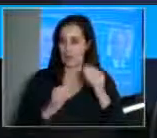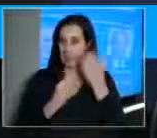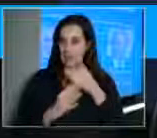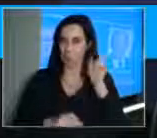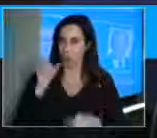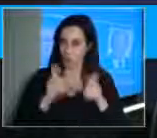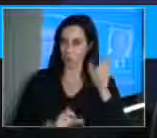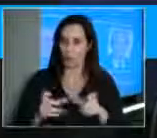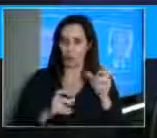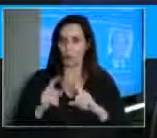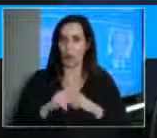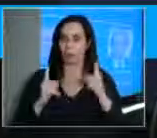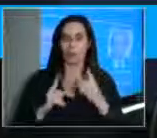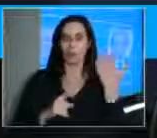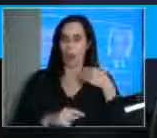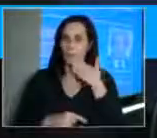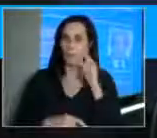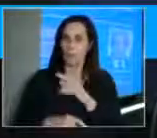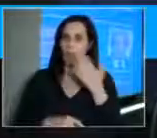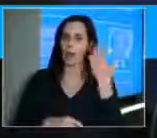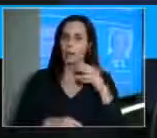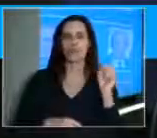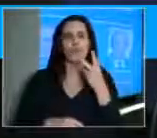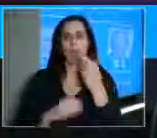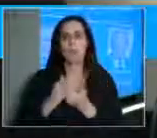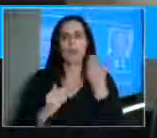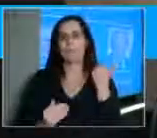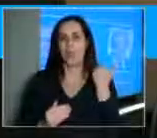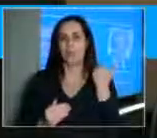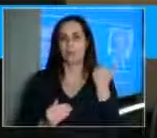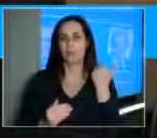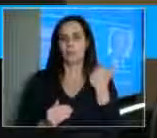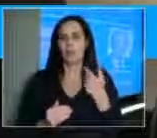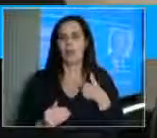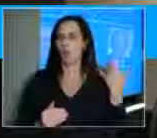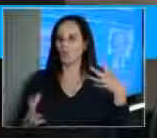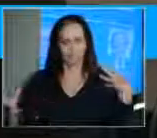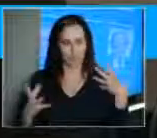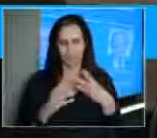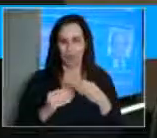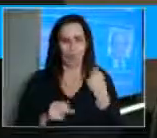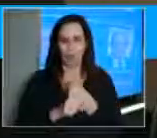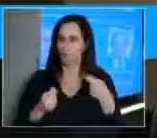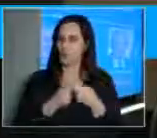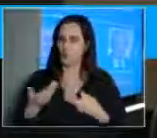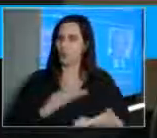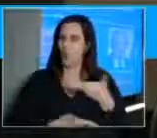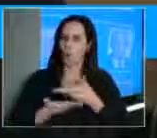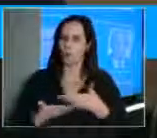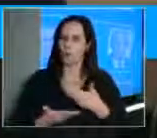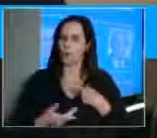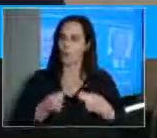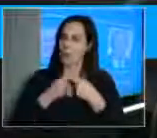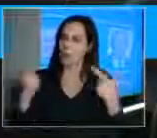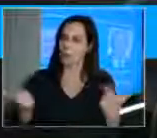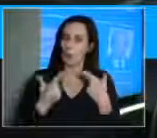מהאנשים, אנשים אחרים, כמובן שהתקיים בירושלים, היה שבועיים לפני כן. אנחנו לאורך כל הקמפיין פועלים בשיתוף פעולה, אנחנו